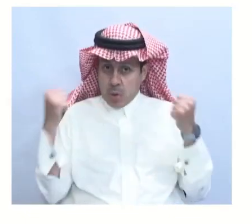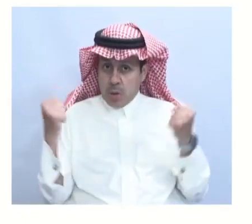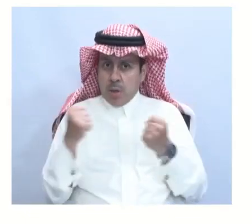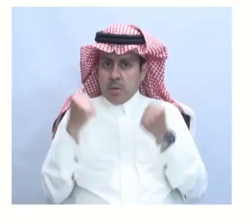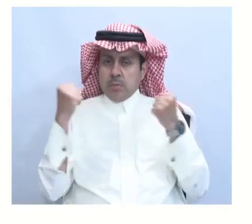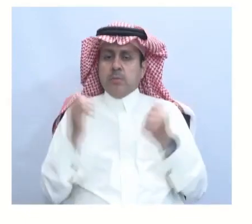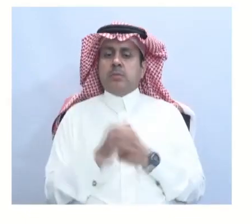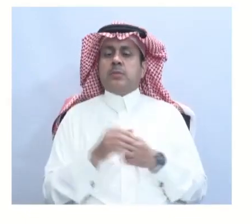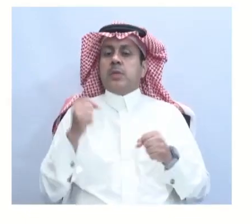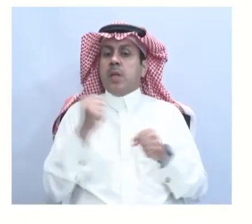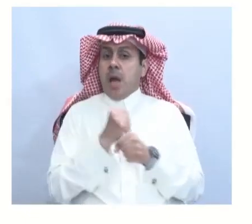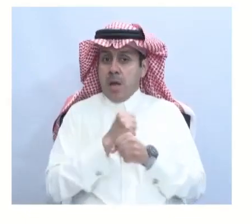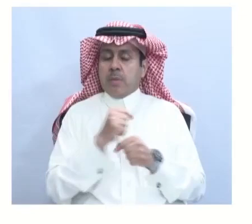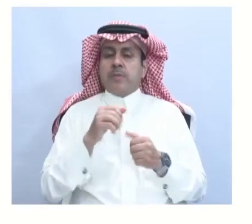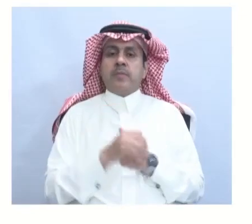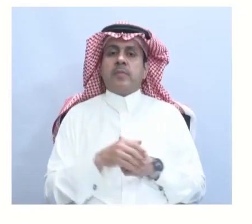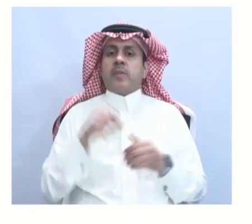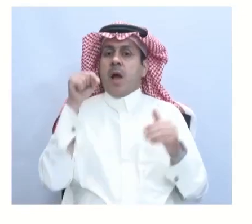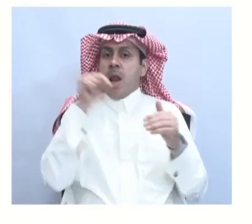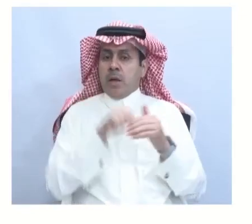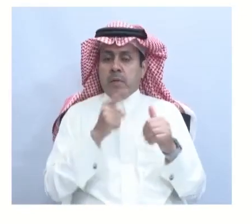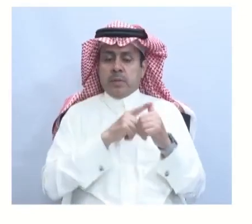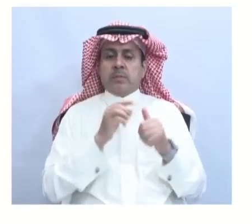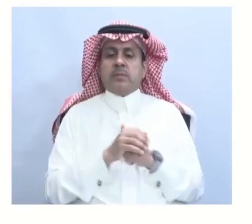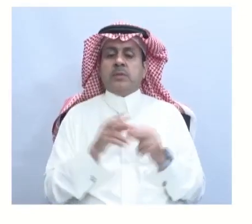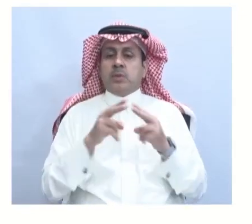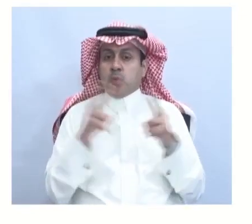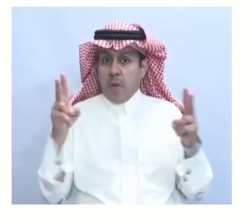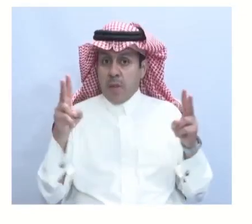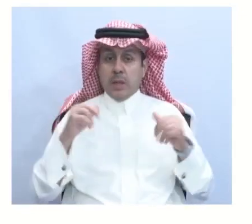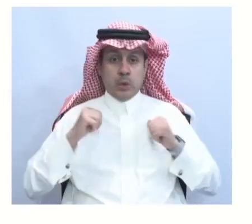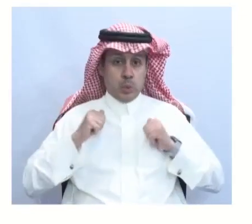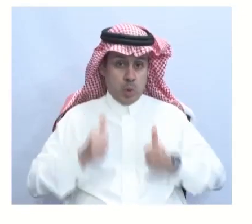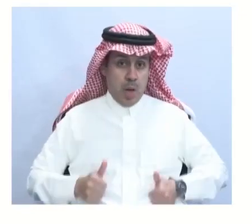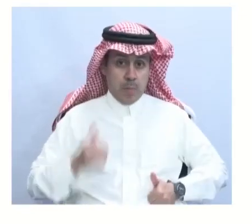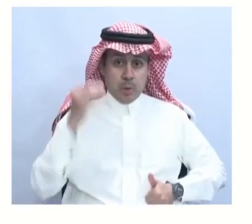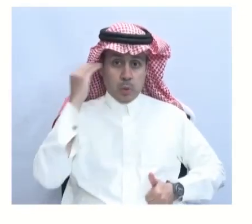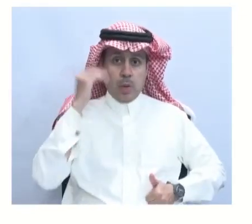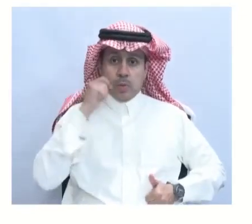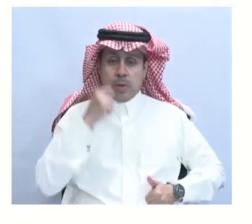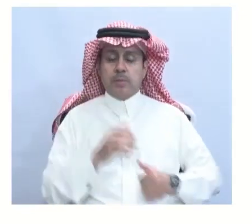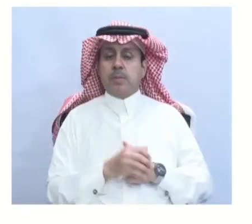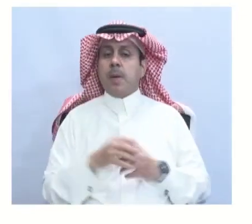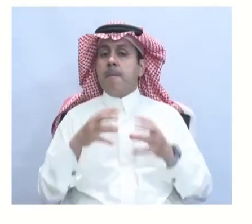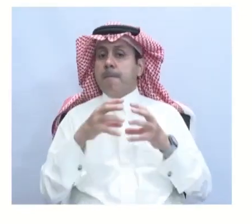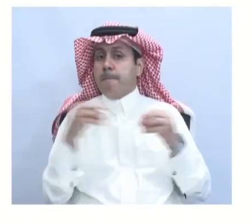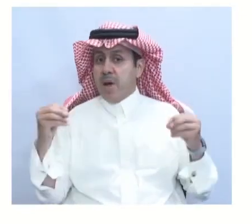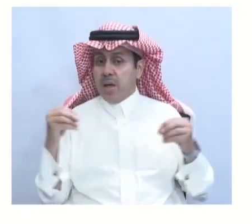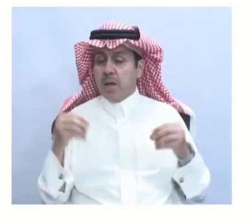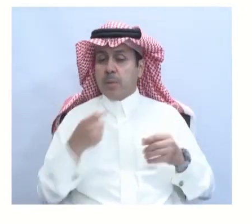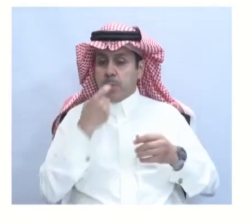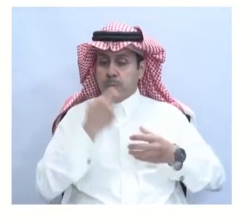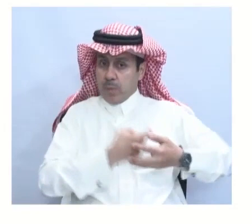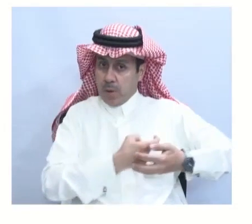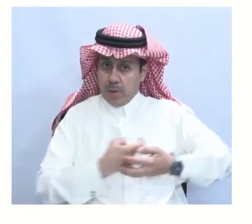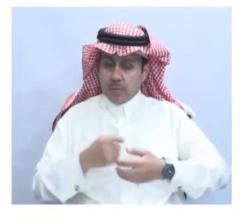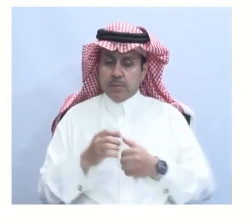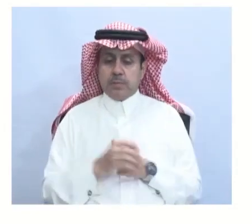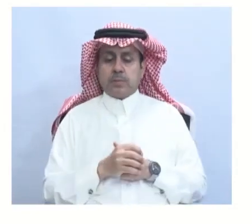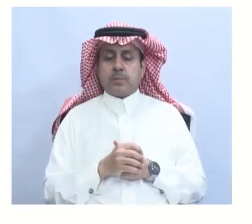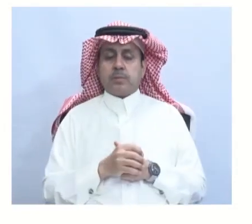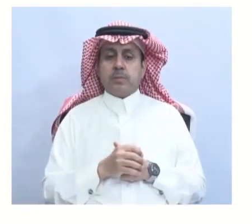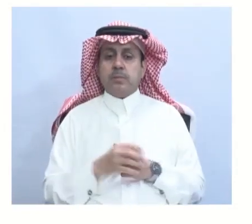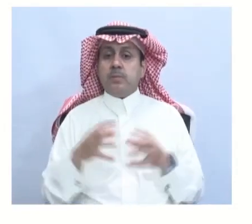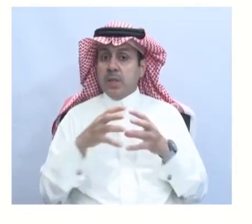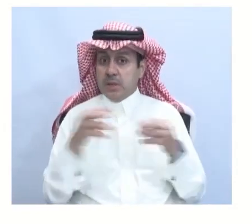الله تعالى الى تحقيقه ان يوضح الطالب والطالبه المقصوده بالرضاع ما المراد بالرضاع اي